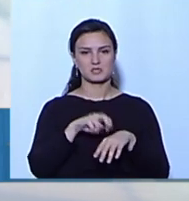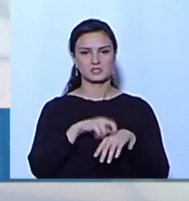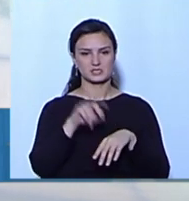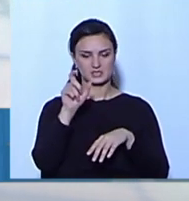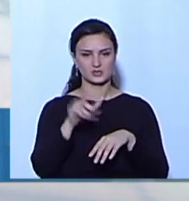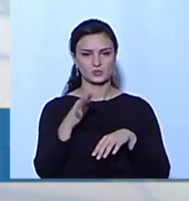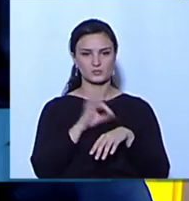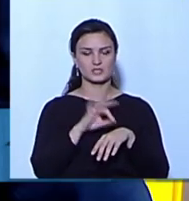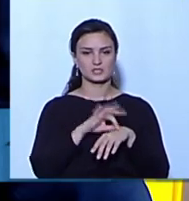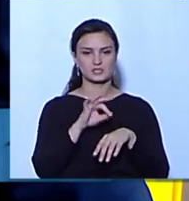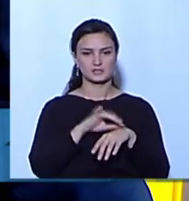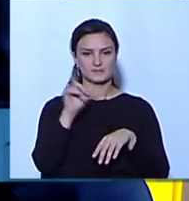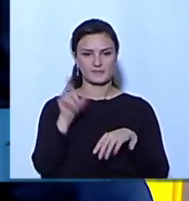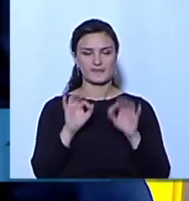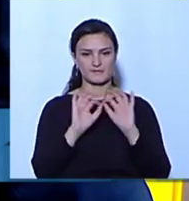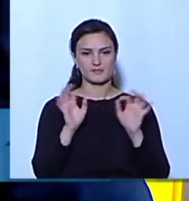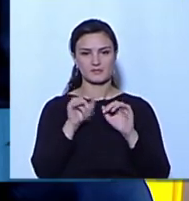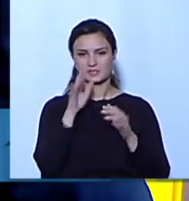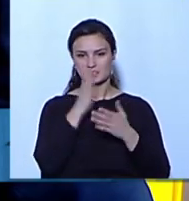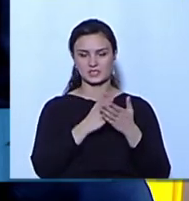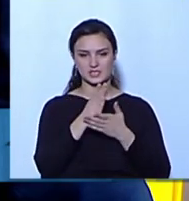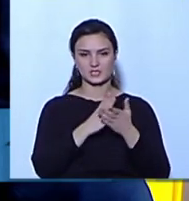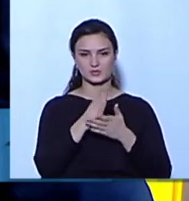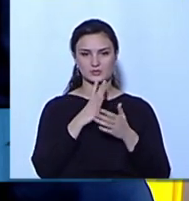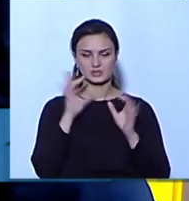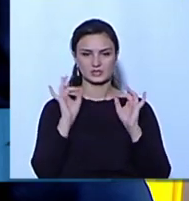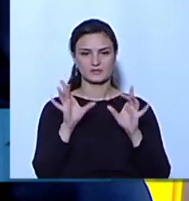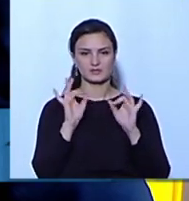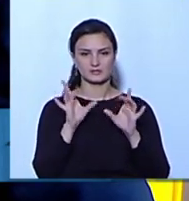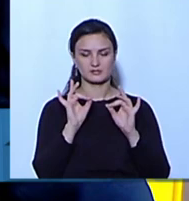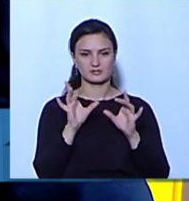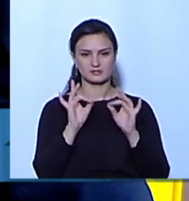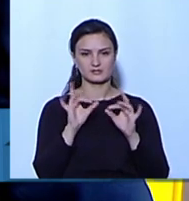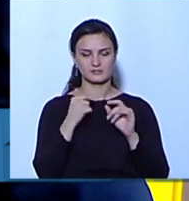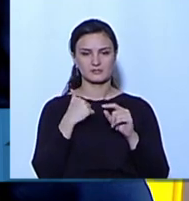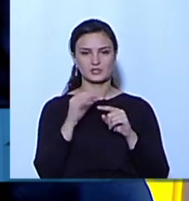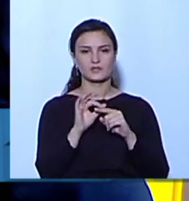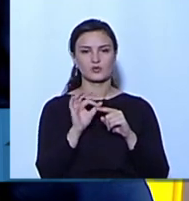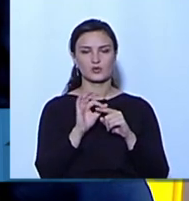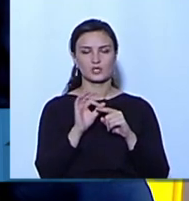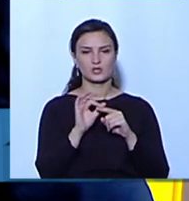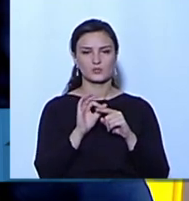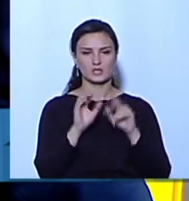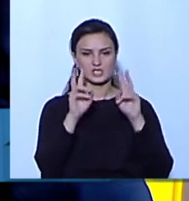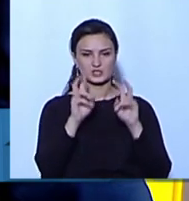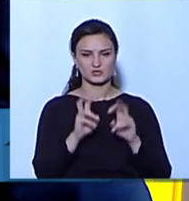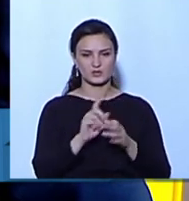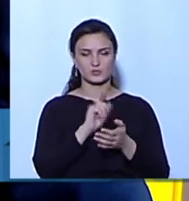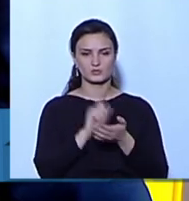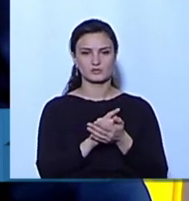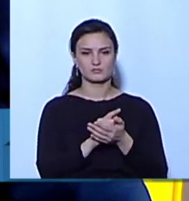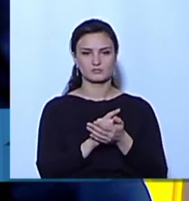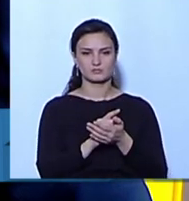ანამნეზი. თუ პაციენტი ყვება, რომ მას დიდი ხანი ჰქონდა ტკივილები, ხა მე აი ნევროლოგიური დასინჯვა აუცილებლად